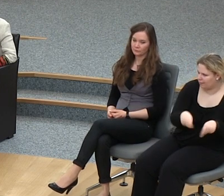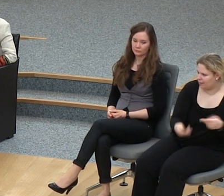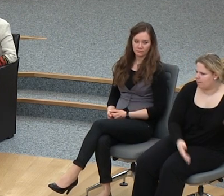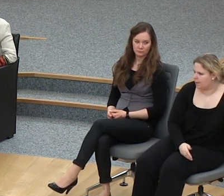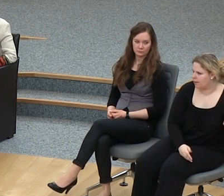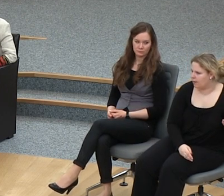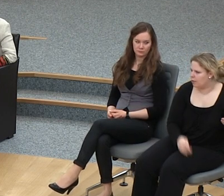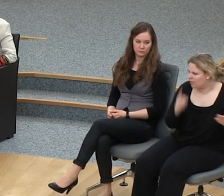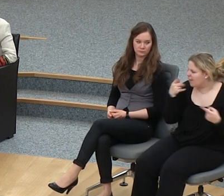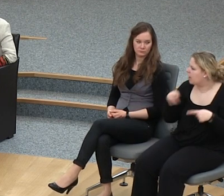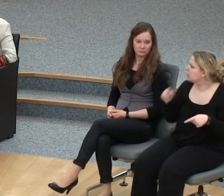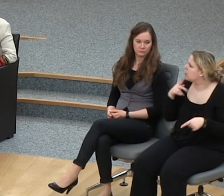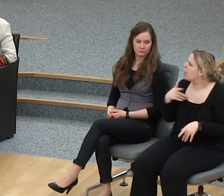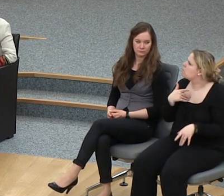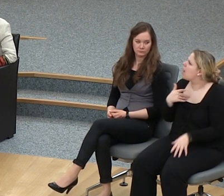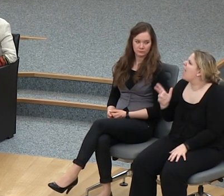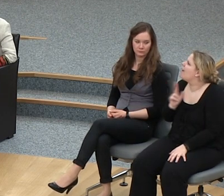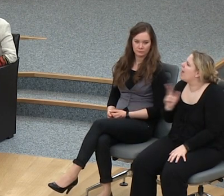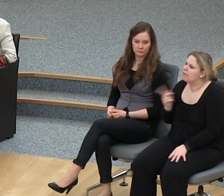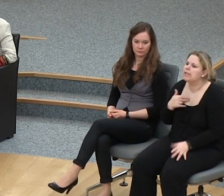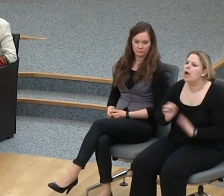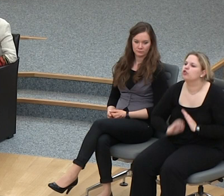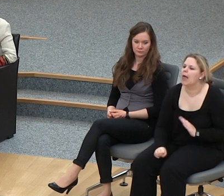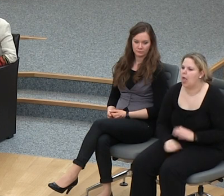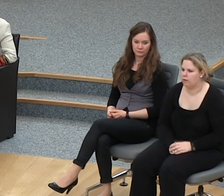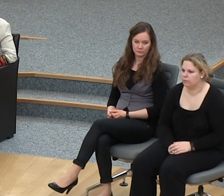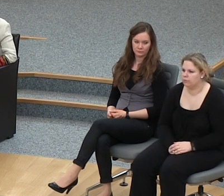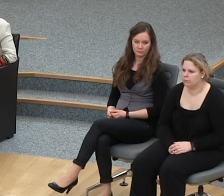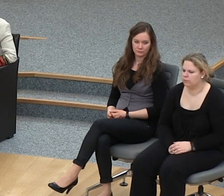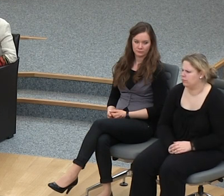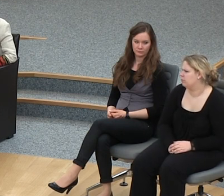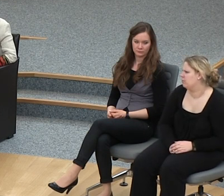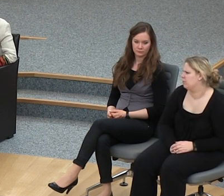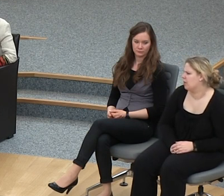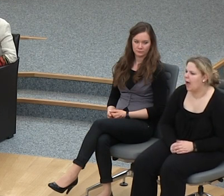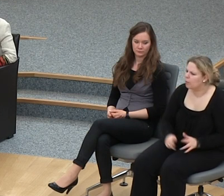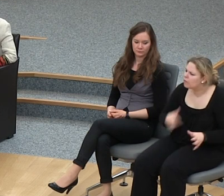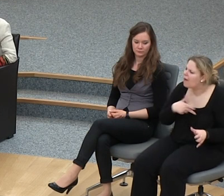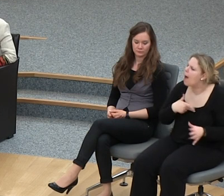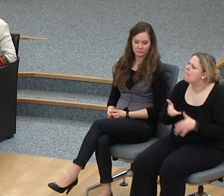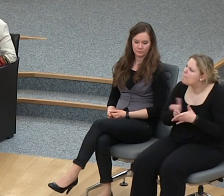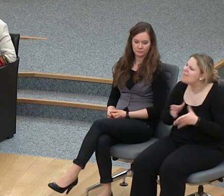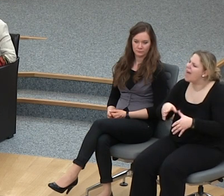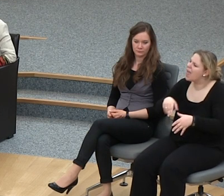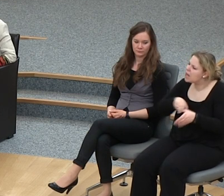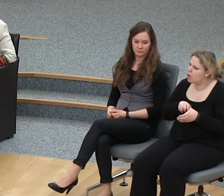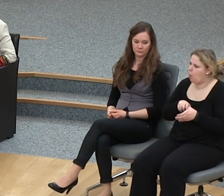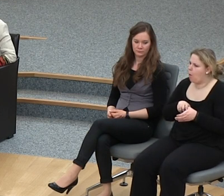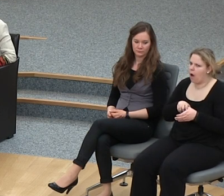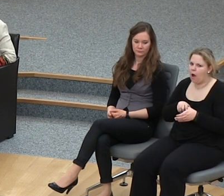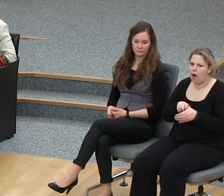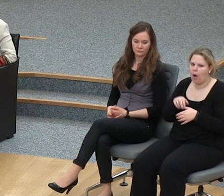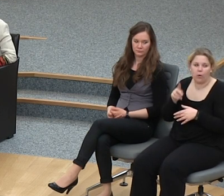was erwarten wir? Wir erwarten mehr Tempo. Und wir erwarten eine echte Beteiligung. Und wenn ich das jetzt